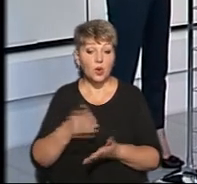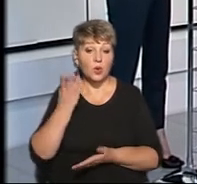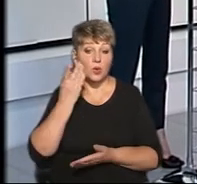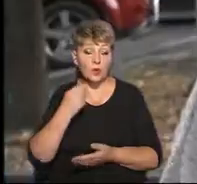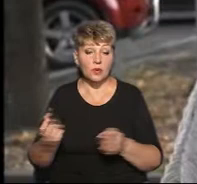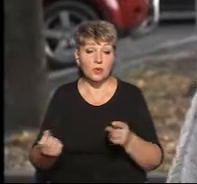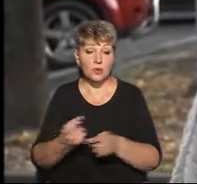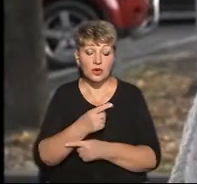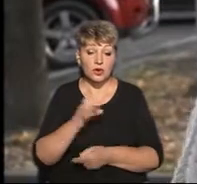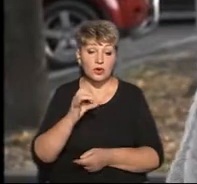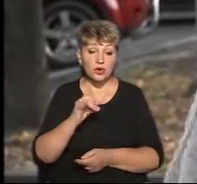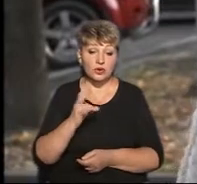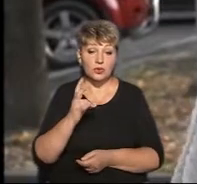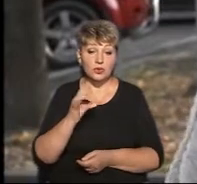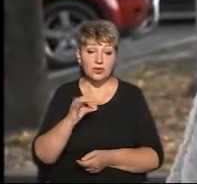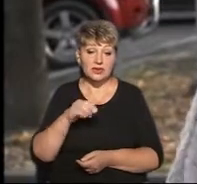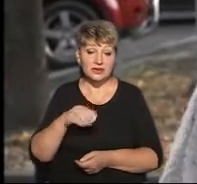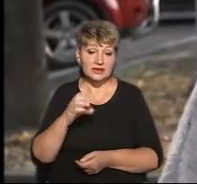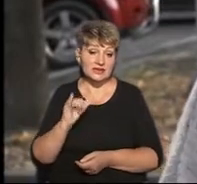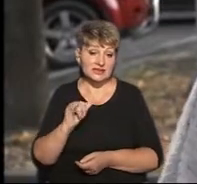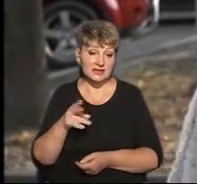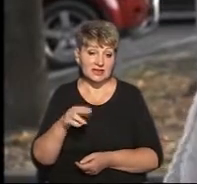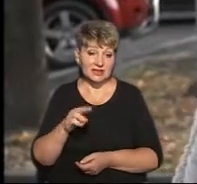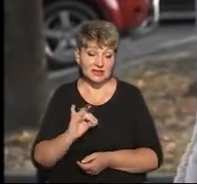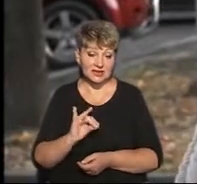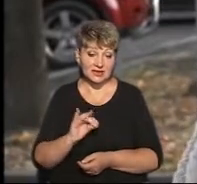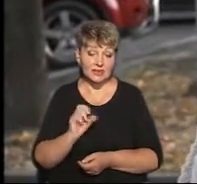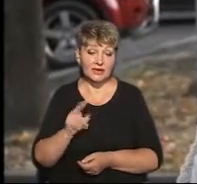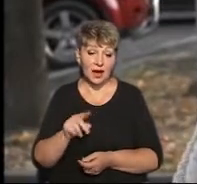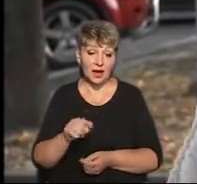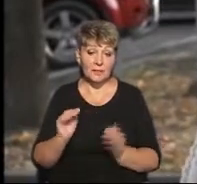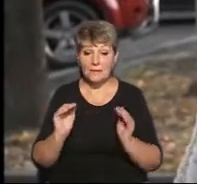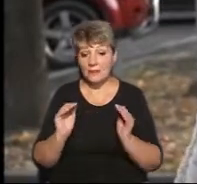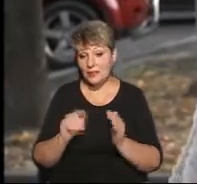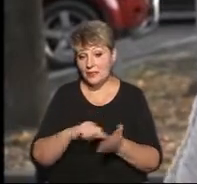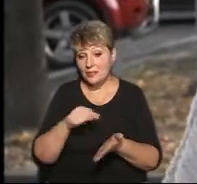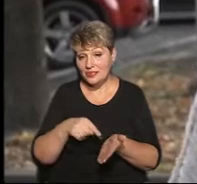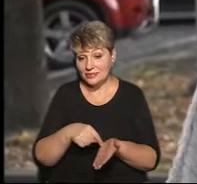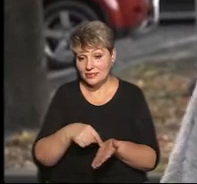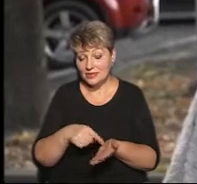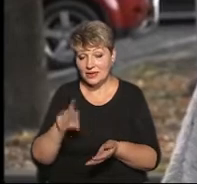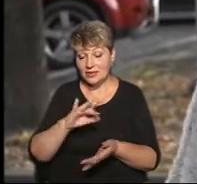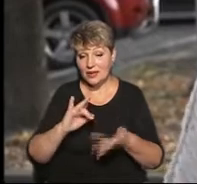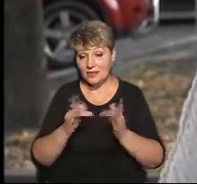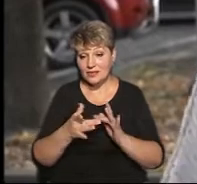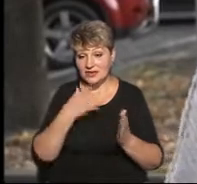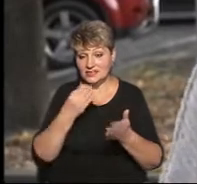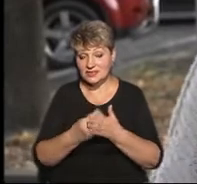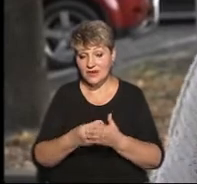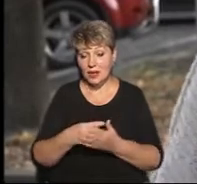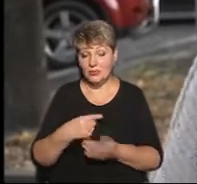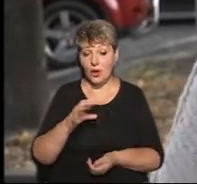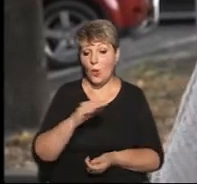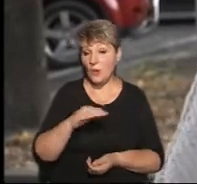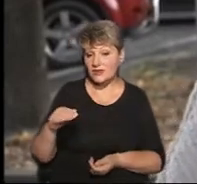з'явиться Юніт Сіті в Черкасах. Юніт Сіті як містечко для айтішників зі своїми офісами,